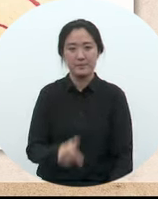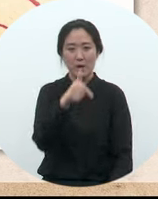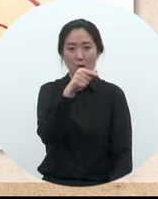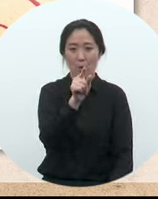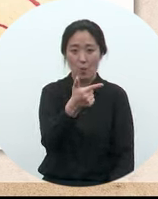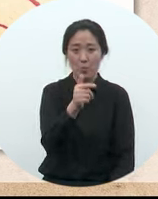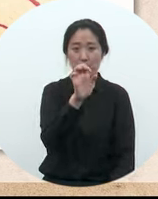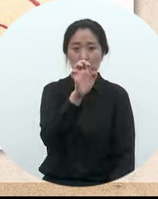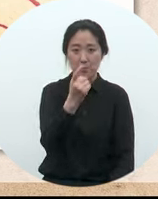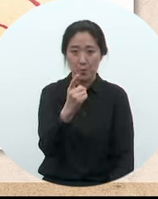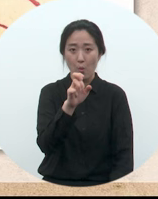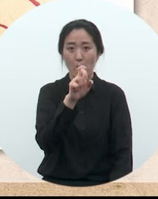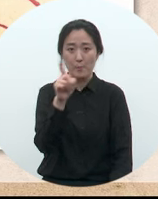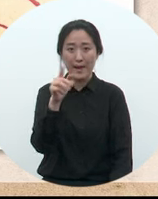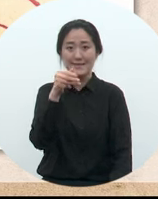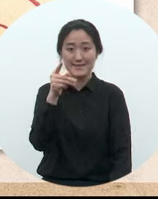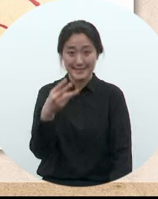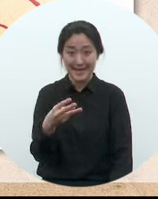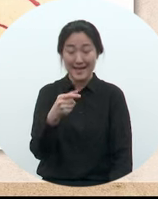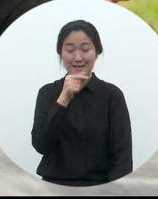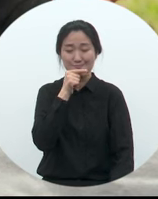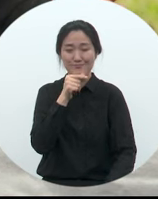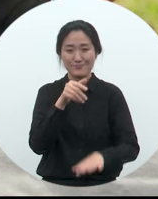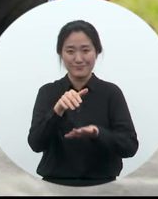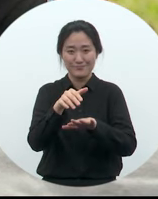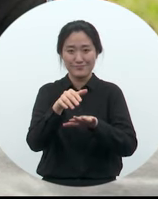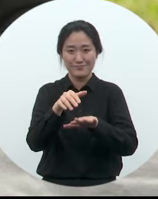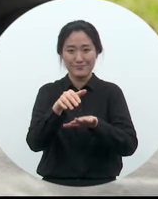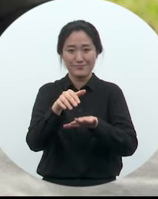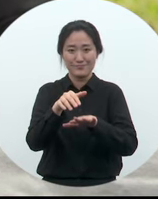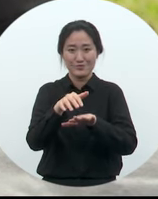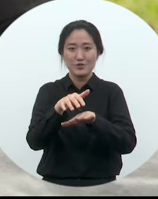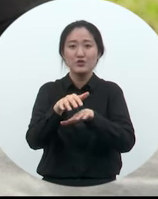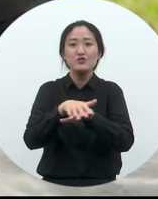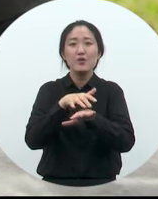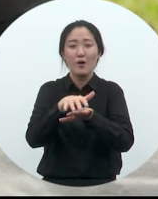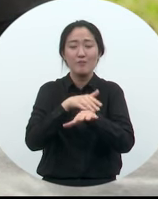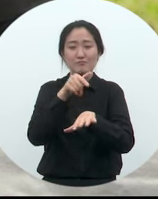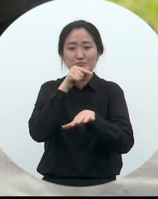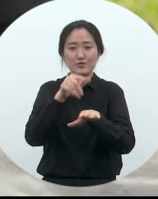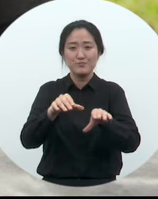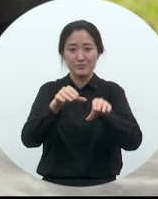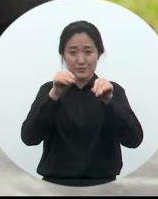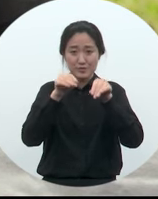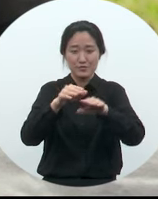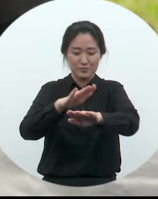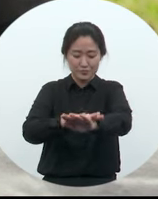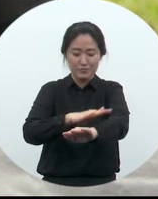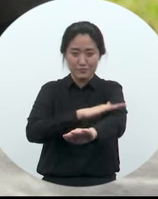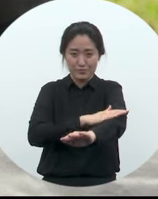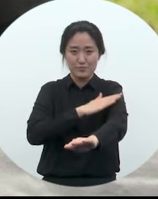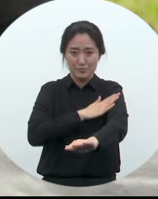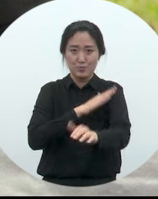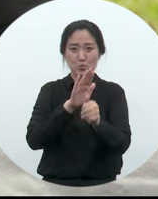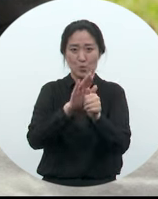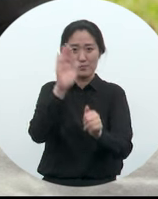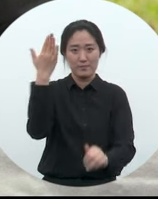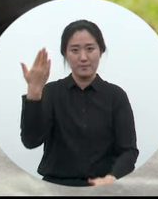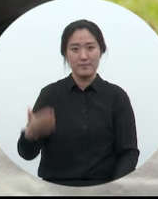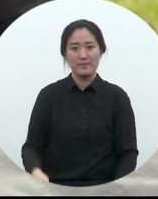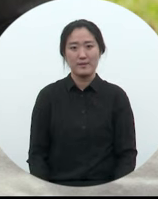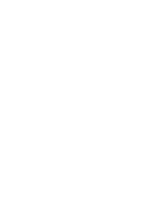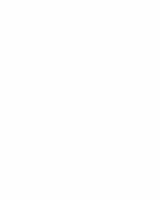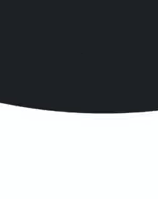수가 있는 것이죠. 건포마찰 같은 경우도 엄마가 자녀들의 건강을 위해서 한번 실행을 해주는 것도 괜찮을